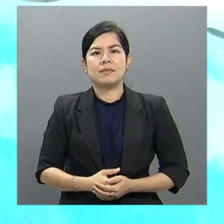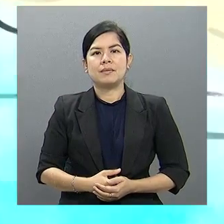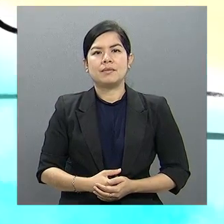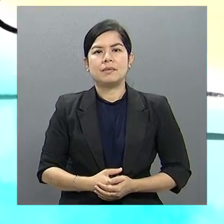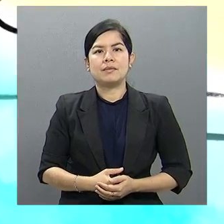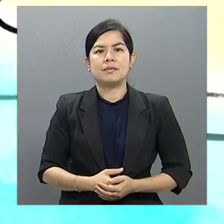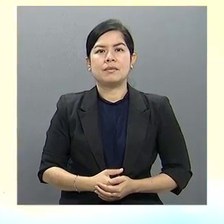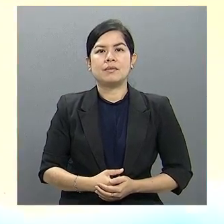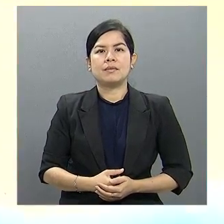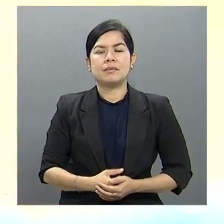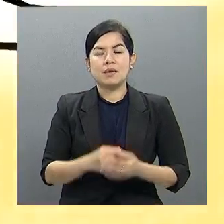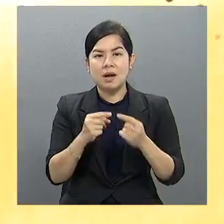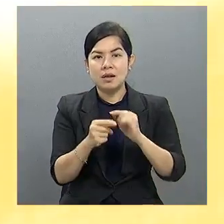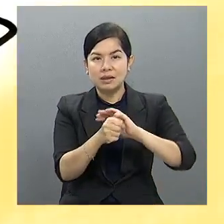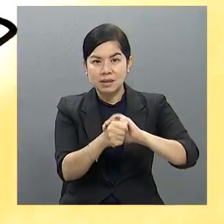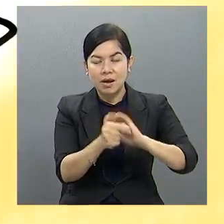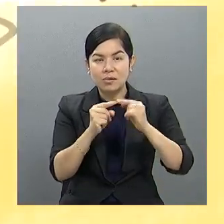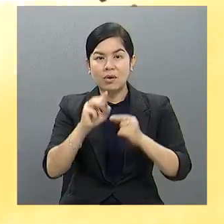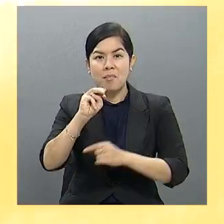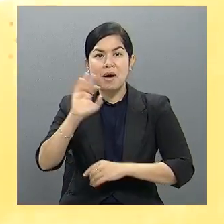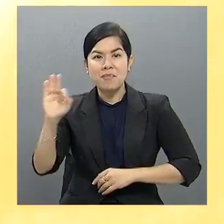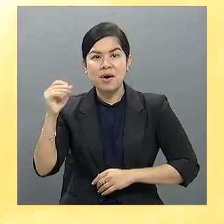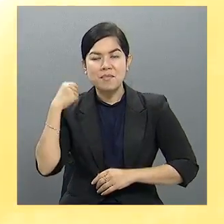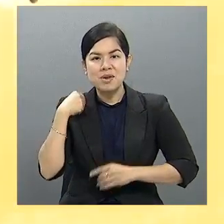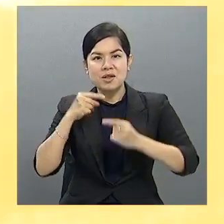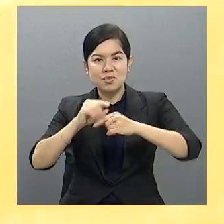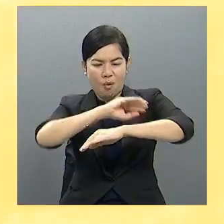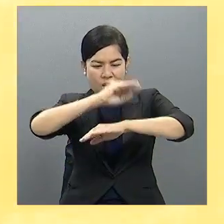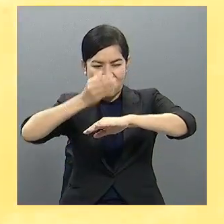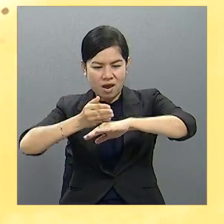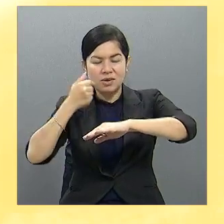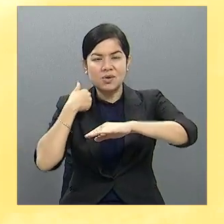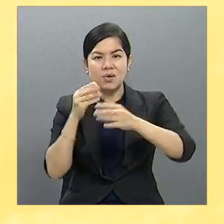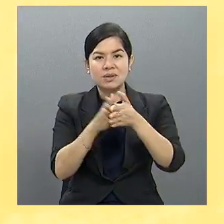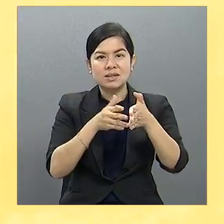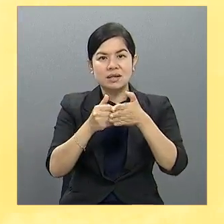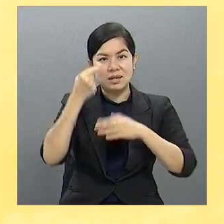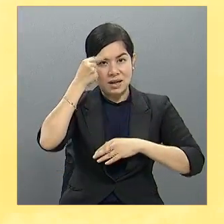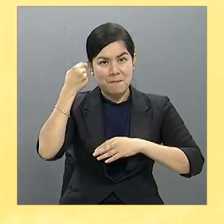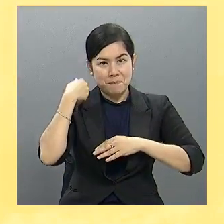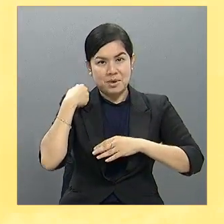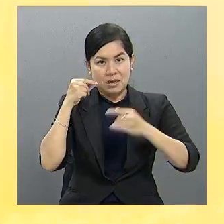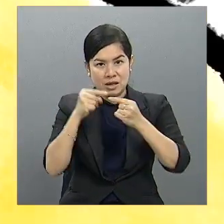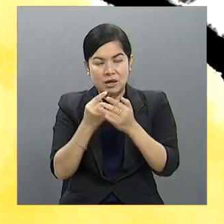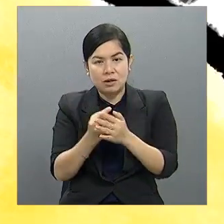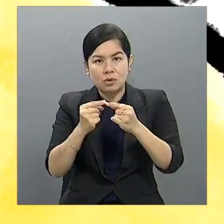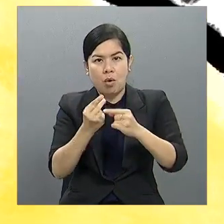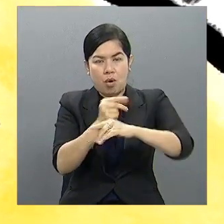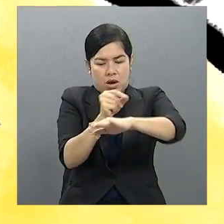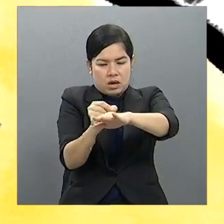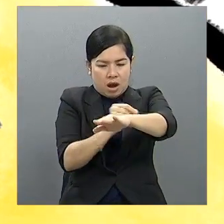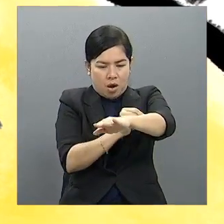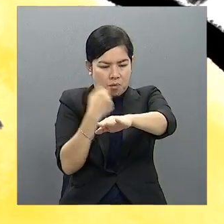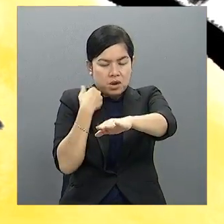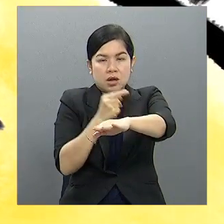เต่ามะเฟืองมีกระดองเป็นหนังหนาสีดำนะคะมีจุดประสีขาวมีร่องสันนูนยาวตาม7สัน